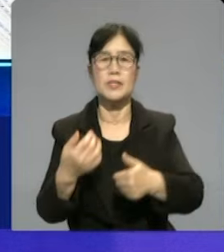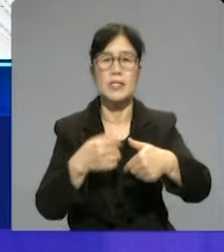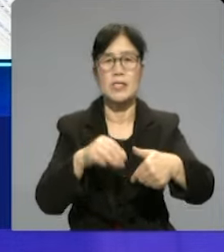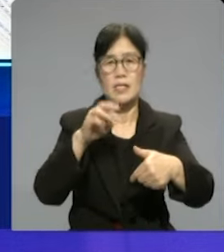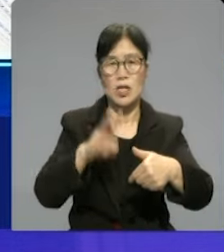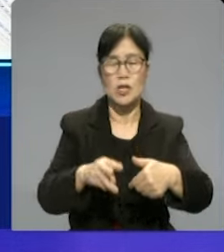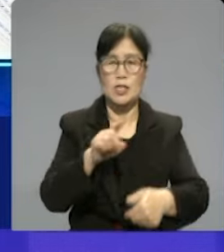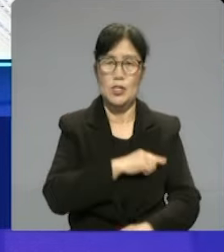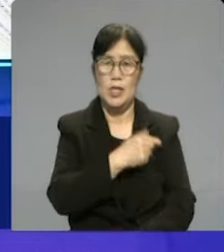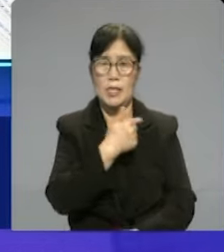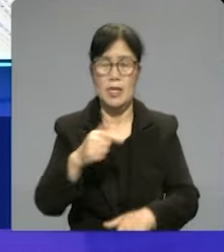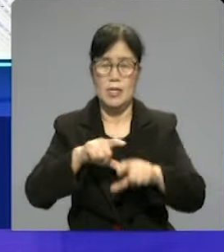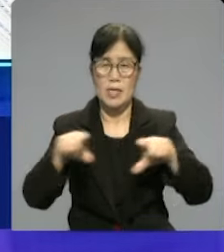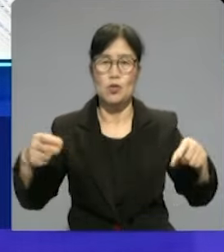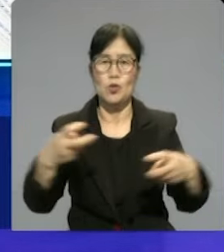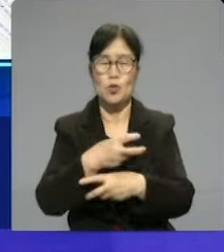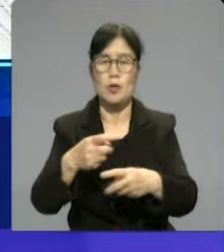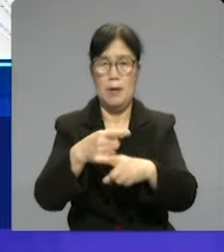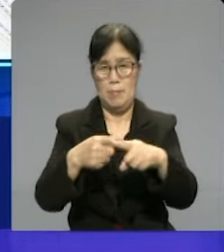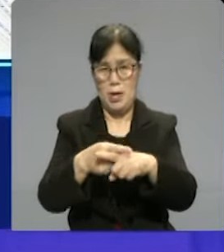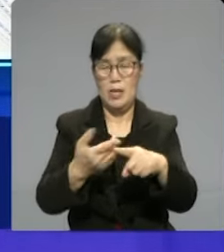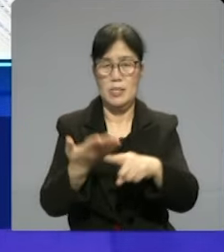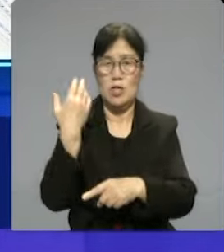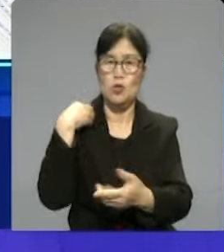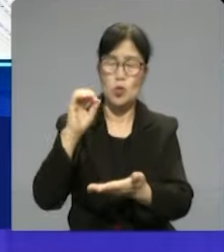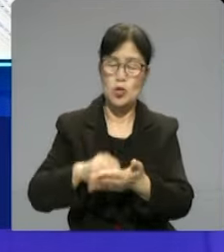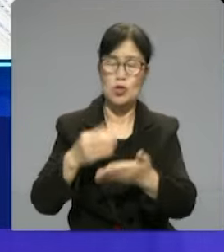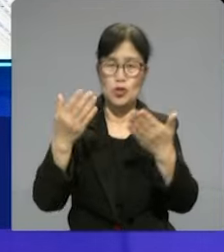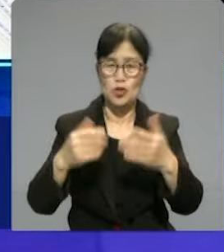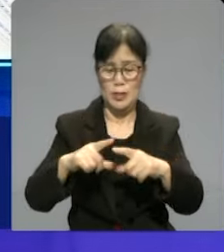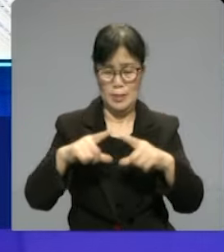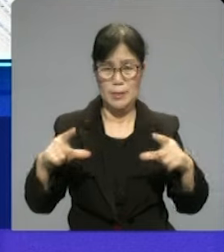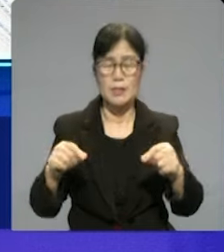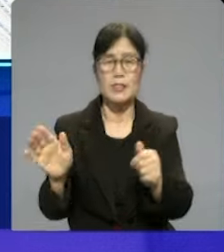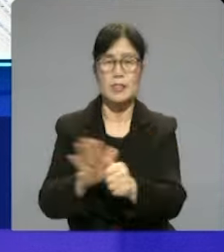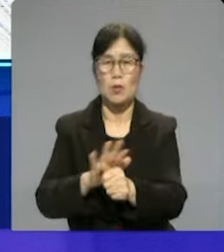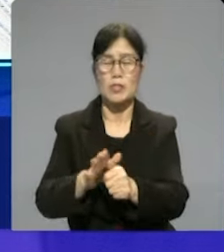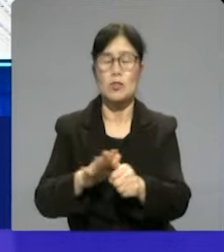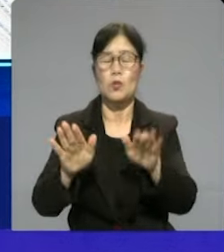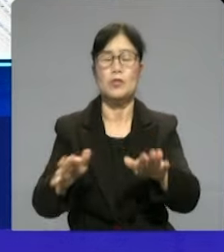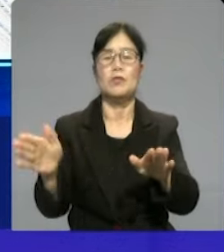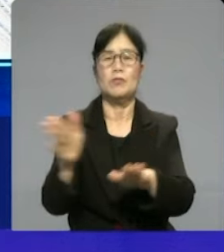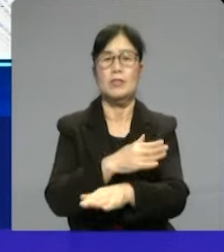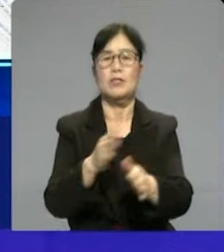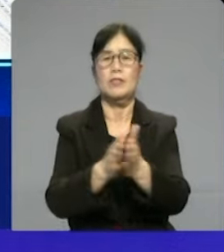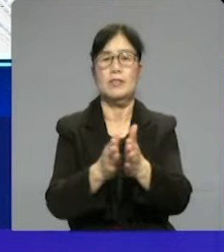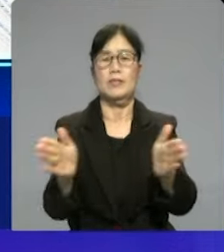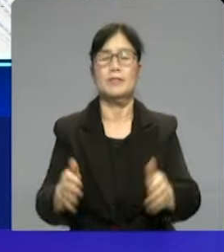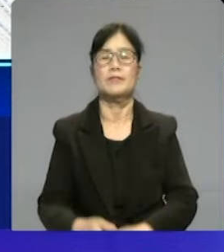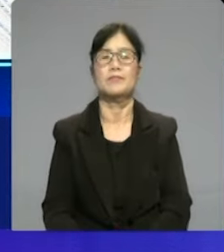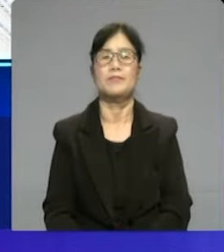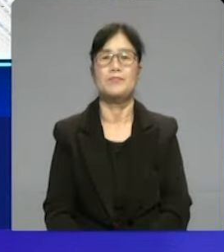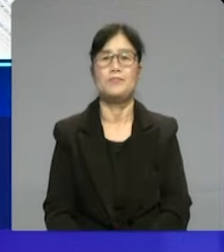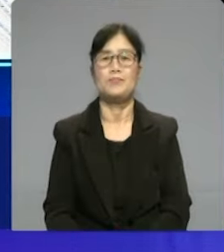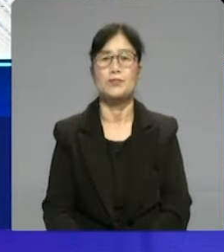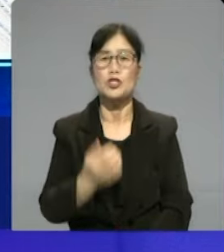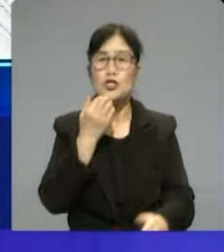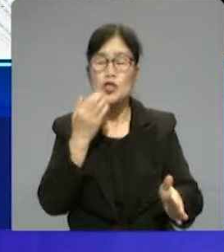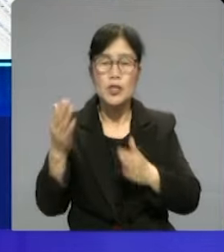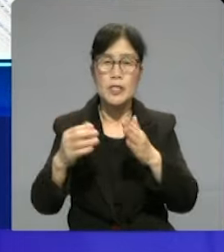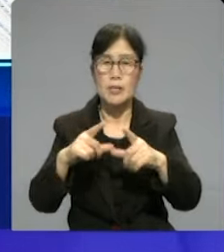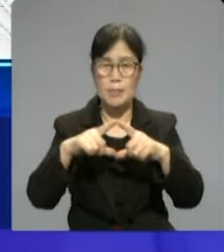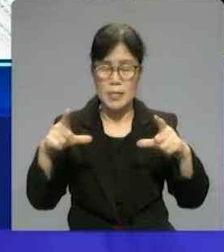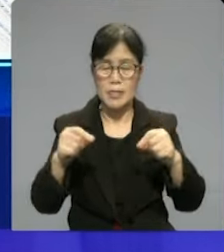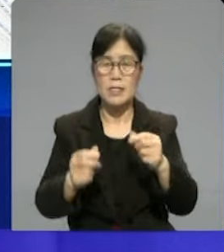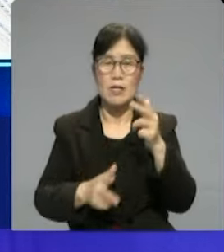인천에서 최대 대중교통비의 절반을 돌려주는 인천 아이패스 서비스가 오늘부터 시작됐습니다. 더 경기패스